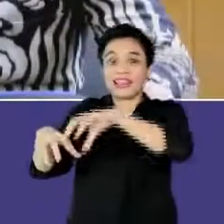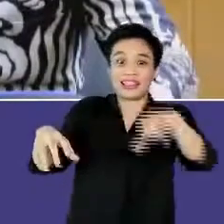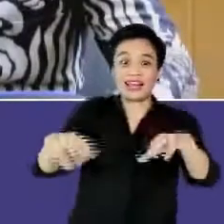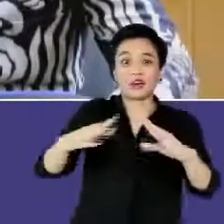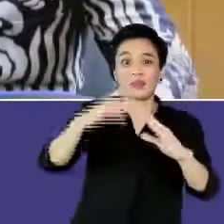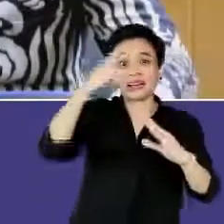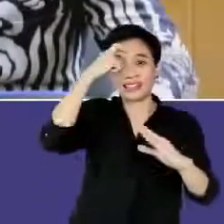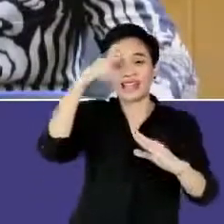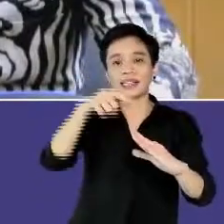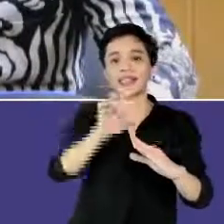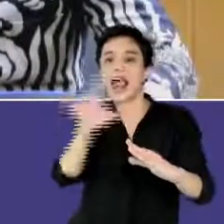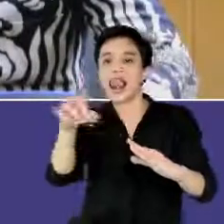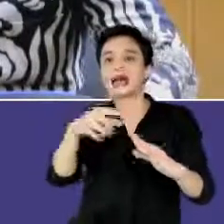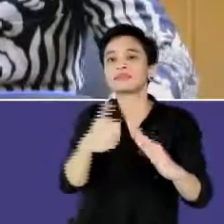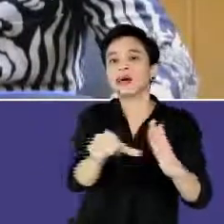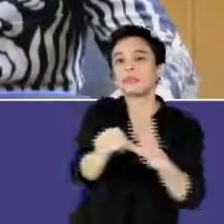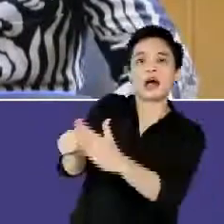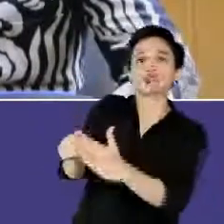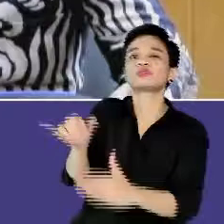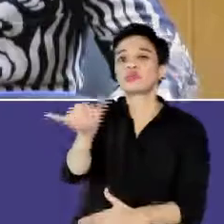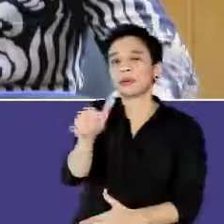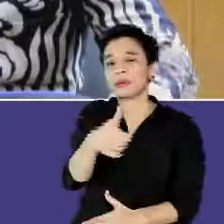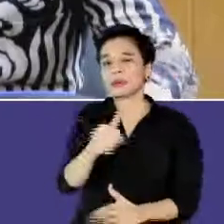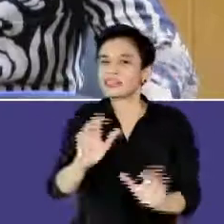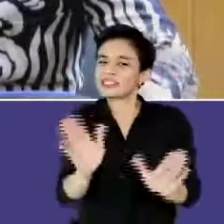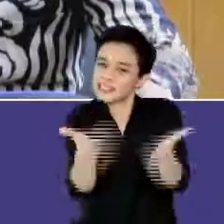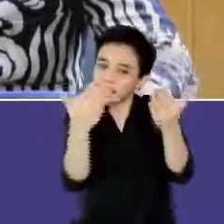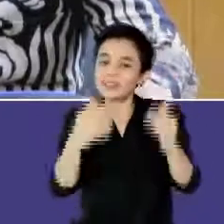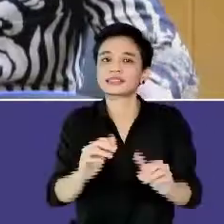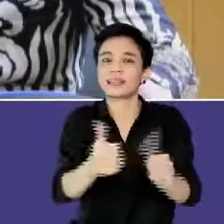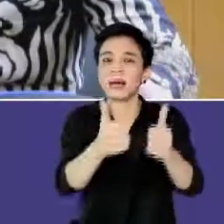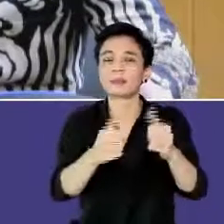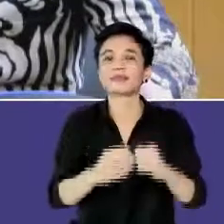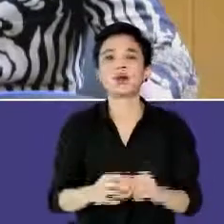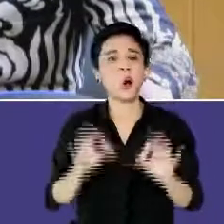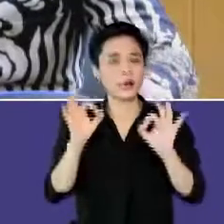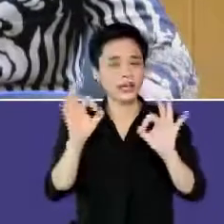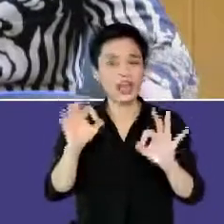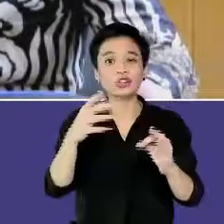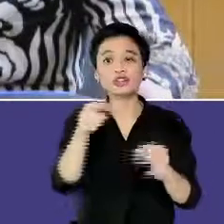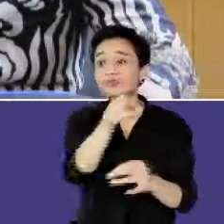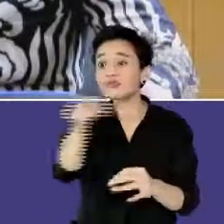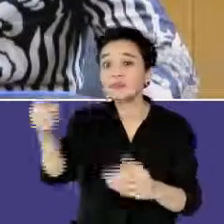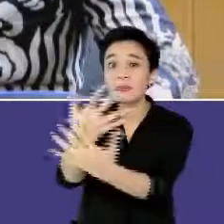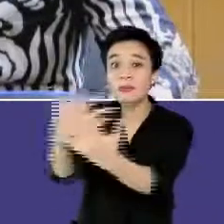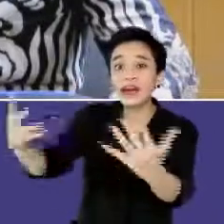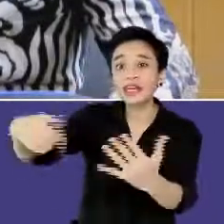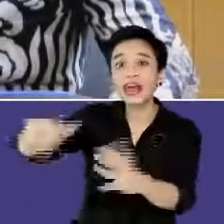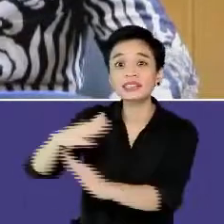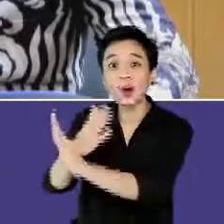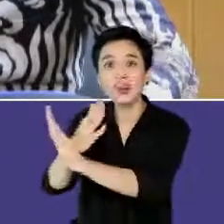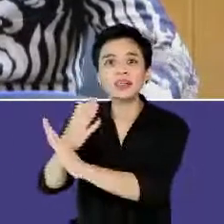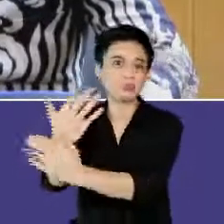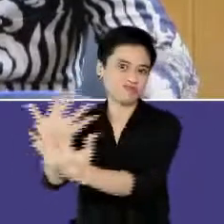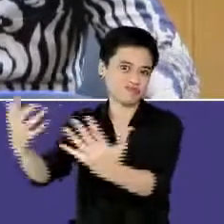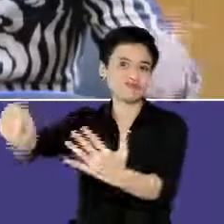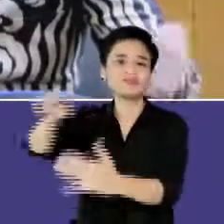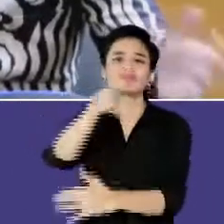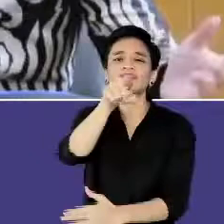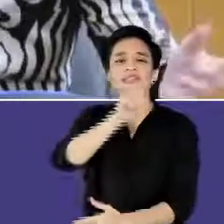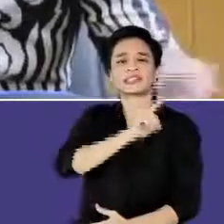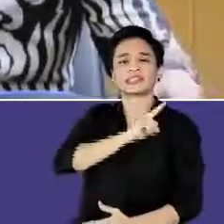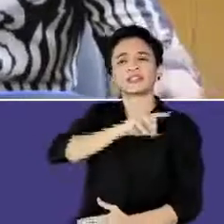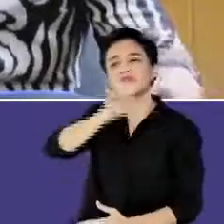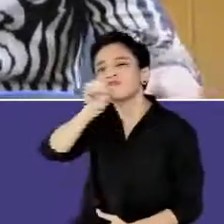Emil sebelum meninggalkan diskusi kita lebih dulu apa pesan anda untuk masyarakat Jawa Timur khususnya dalam situasi seperti ini Hai